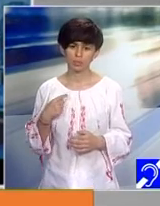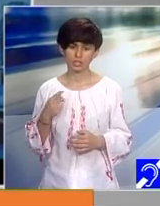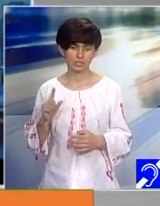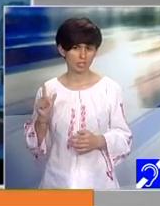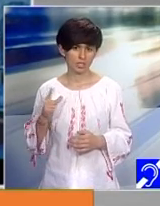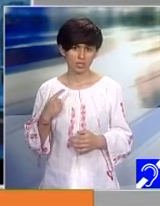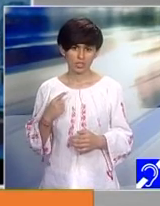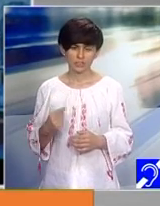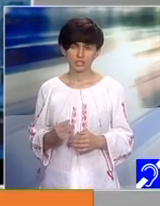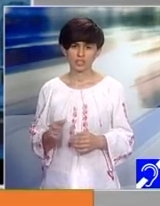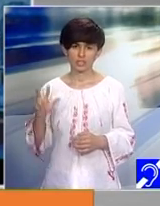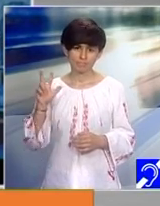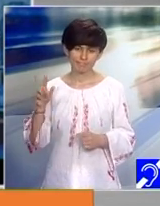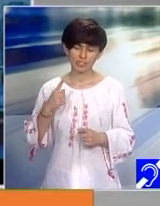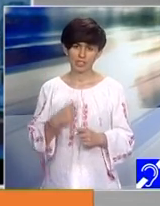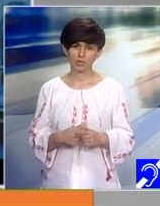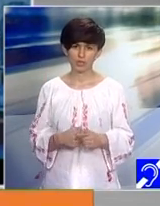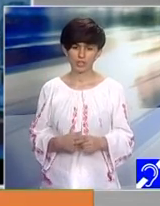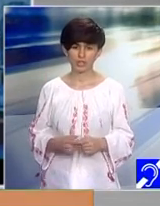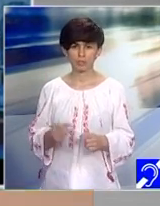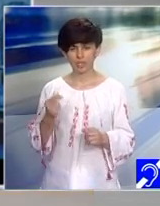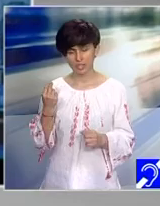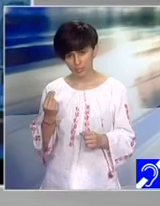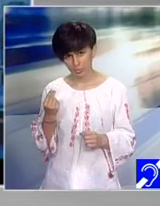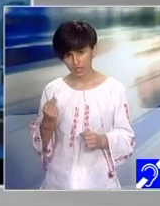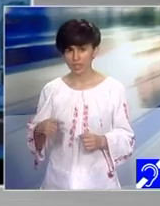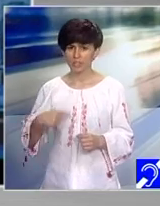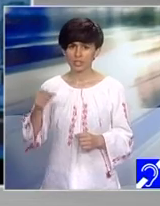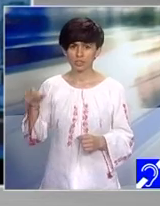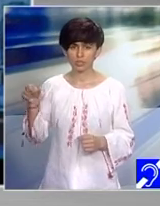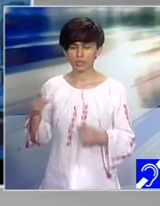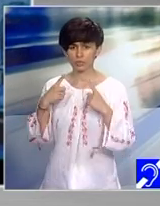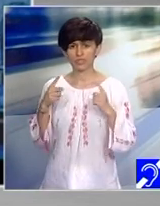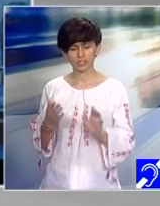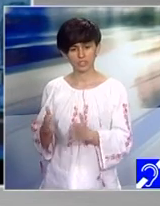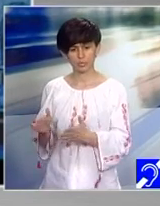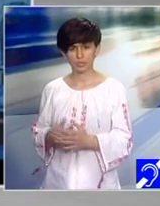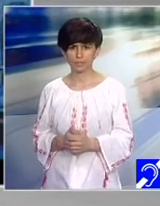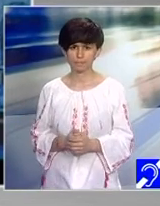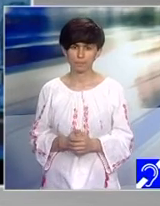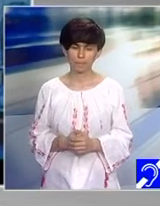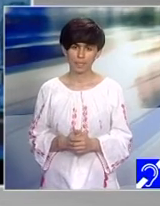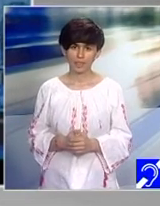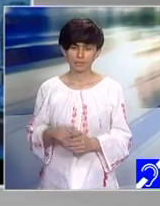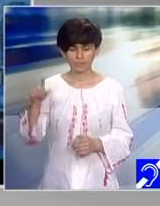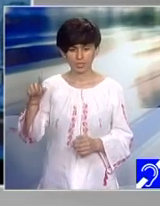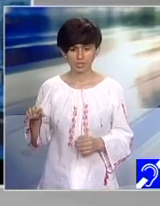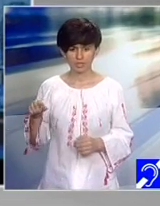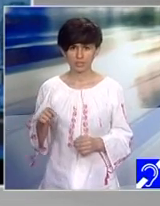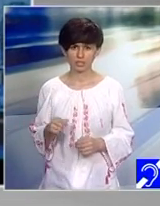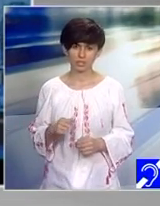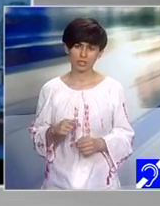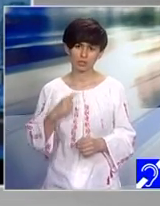cineva la începutul profesiei. Deci o problemă e felul în care se alocă acești bani. Din august urmează să fie mărite salariile